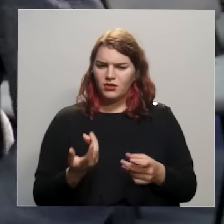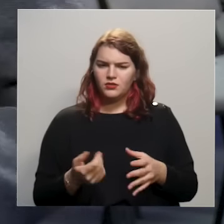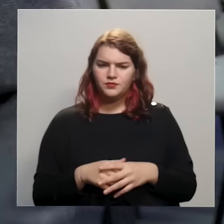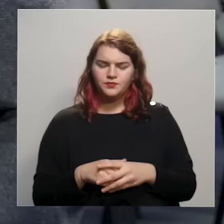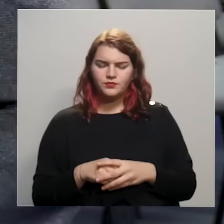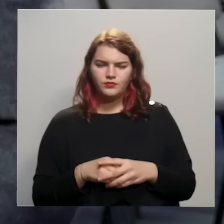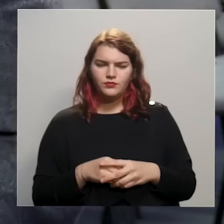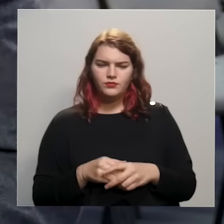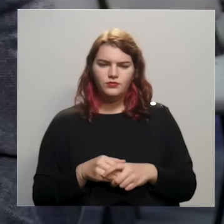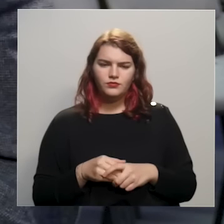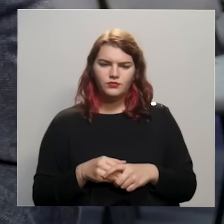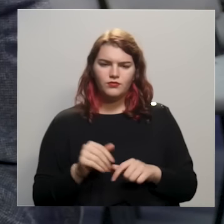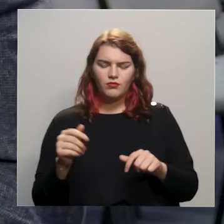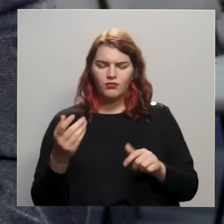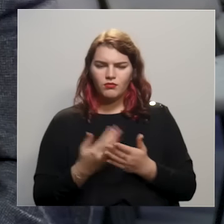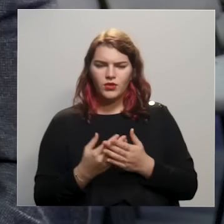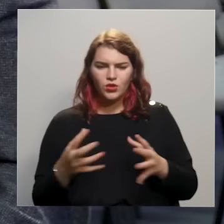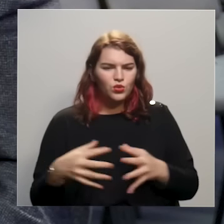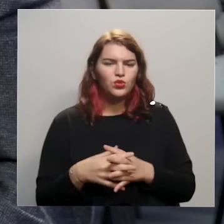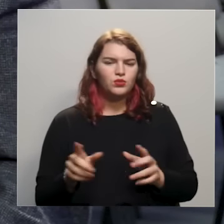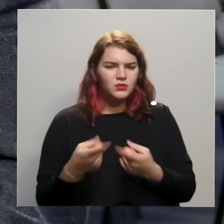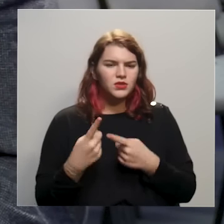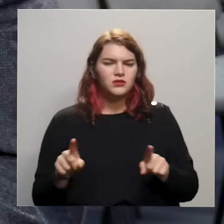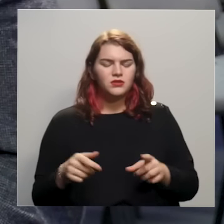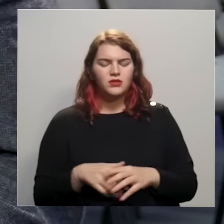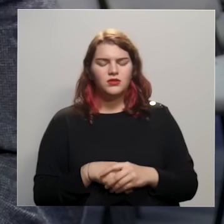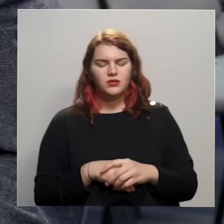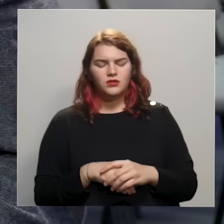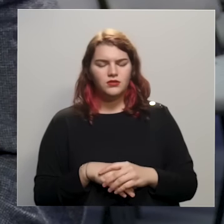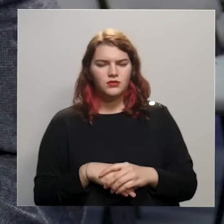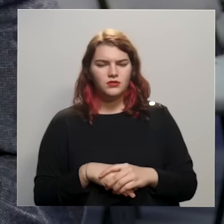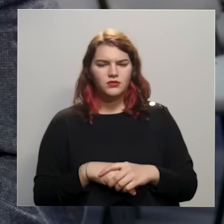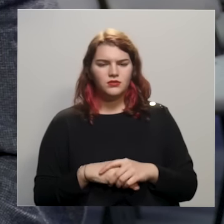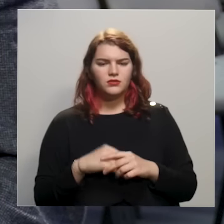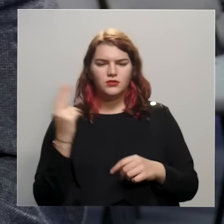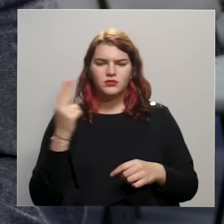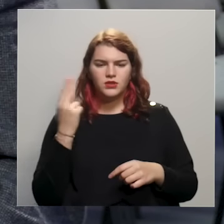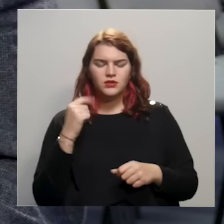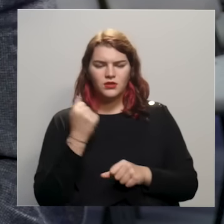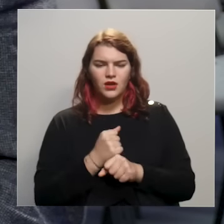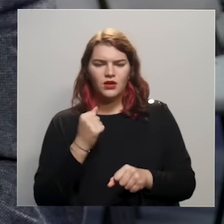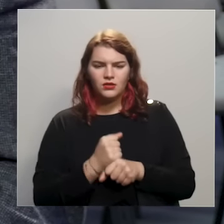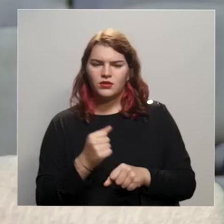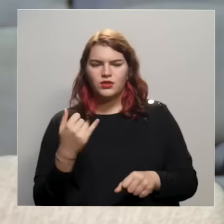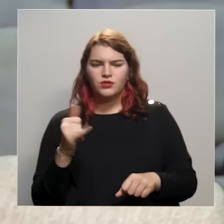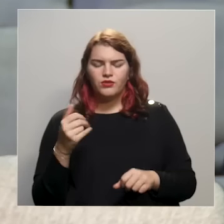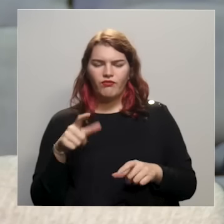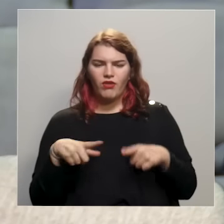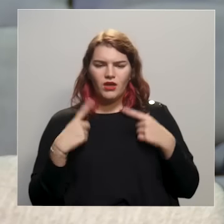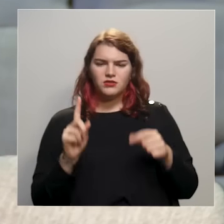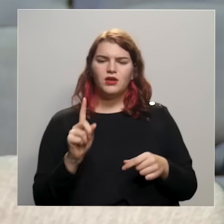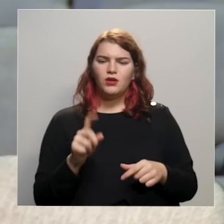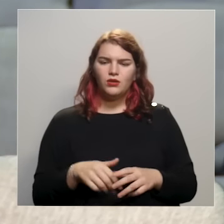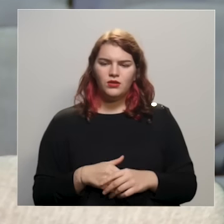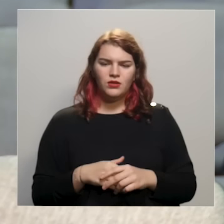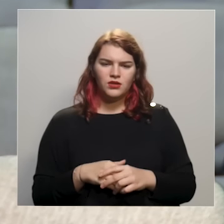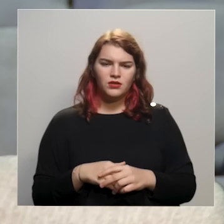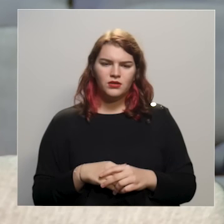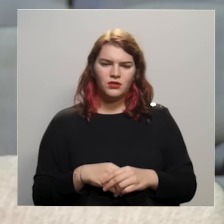de formație, de așa. Dumnezeu a lucrat și în viața lor.